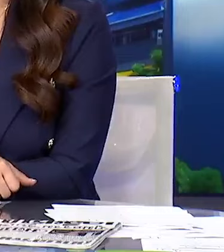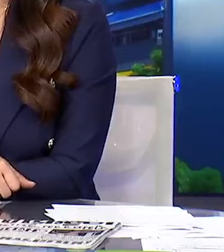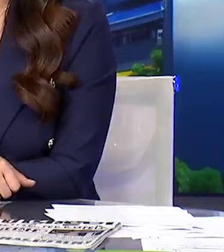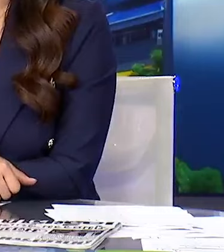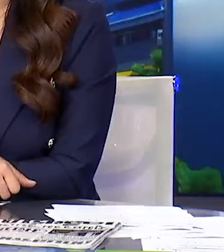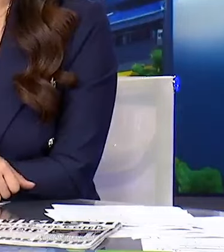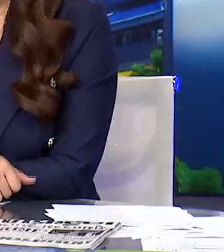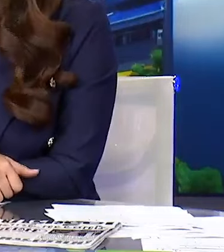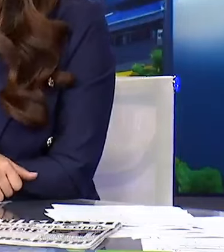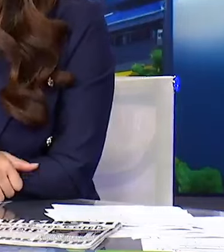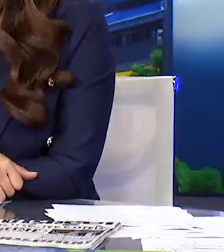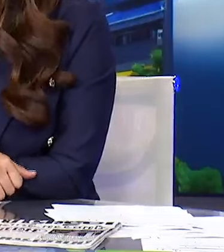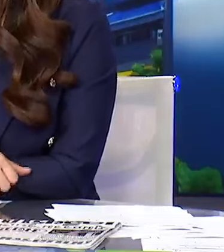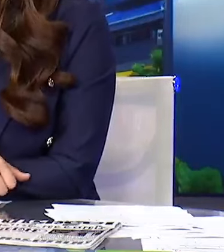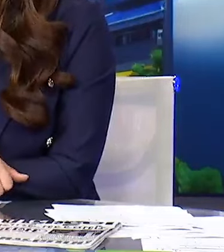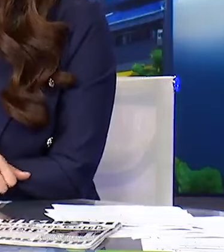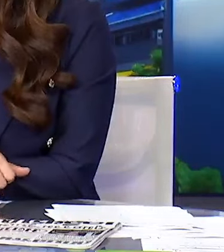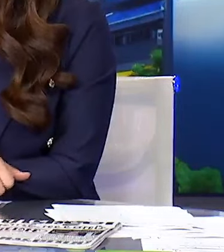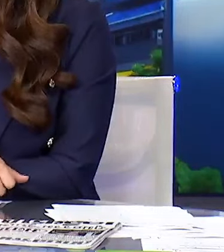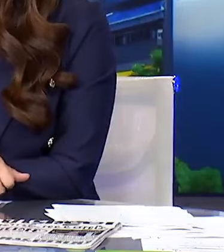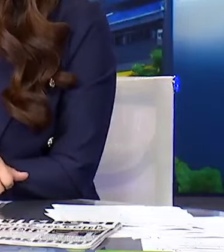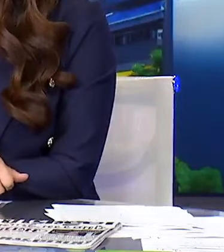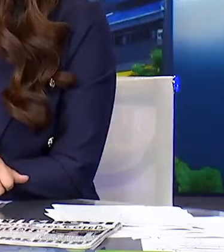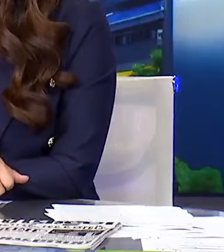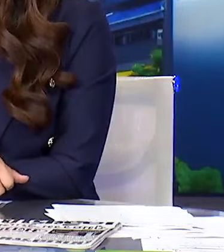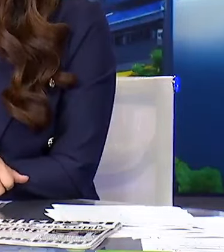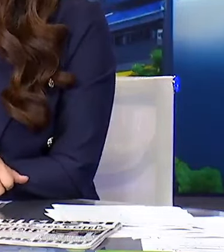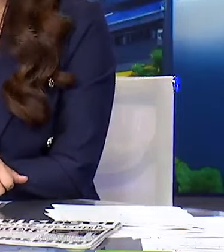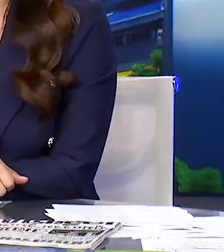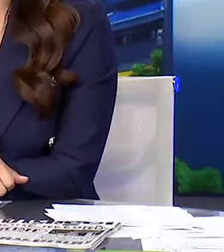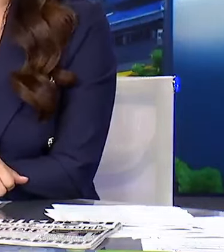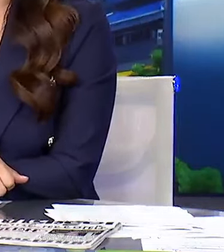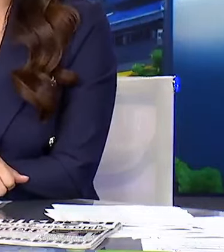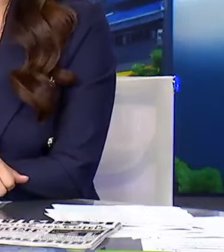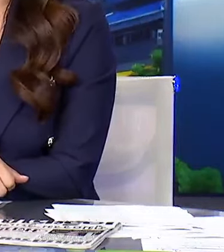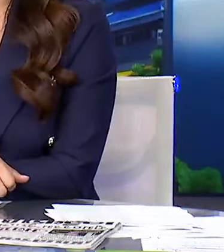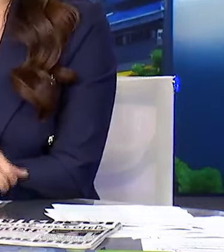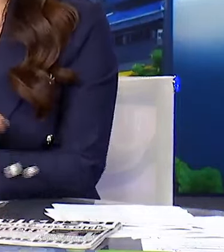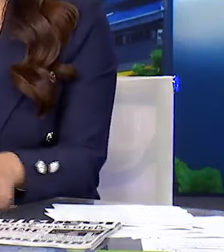นัดแรกนัดแรกก็จะเป็นเรื่องของการเลือกประธานรองประธานอะไรกันก่อนนะคะก็ว่ากันไปรอดูจับตาดูการทำงานของแต่ละคณะก็แล้วกัน